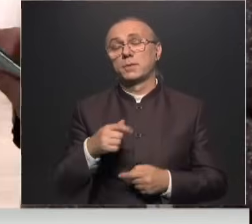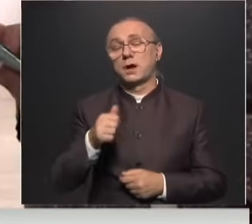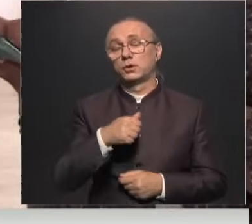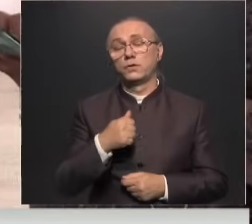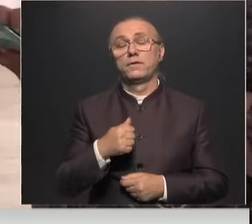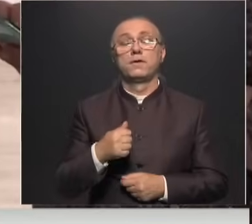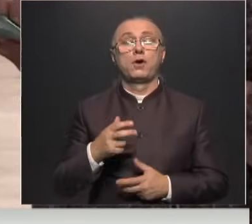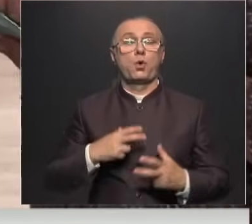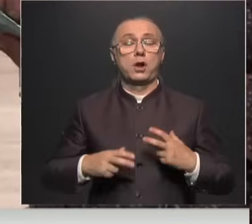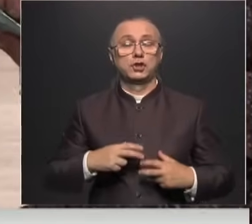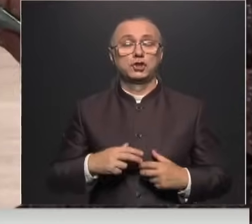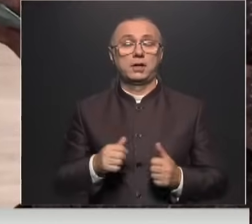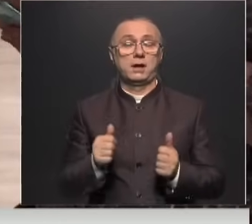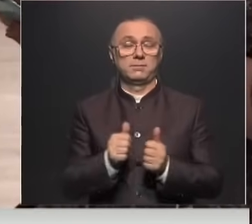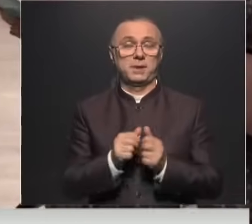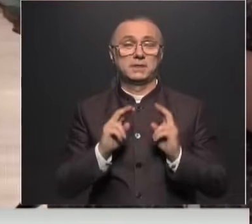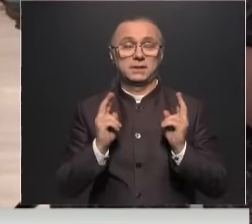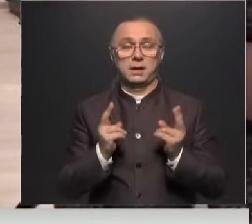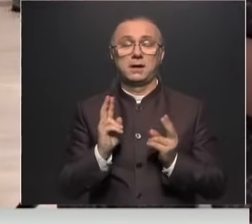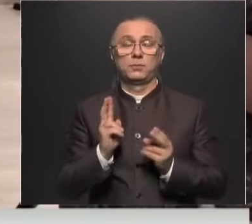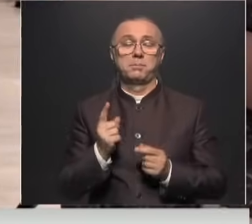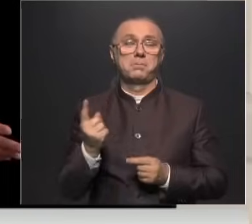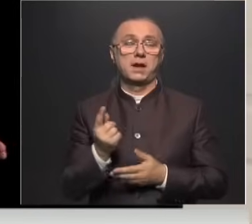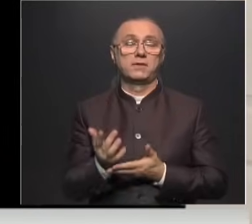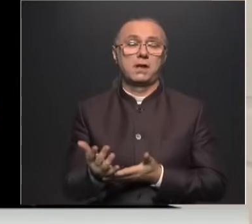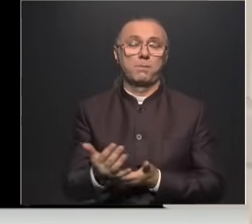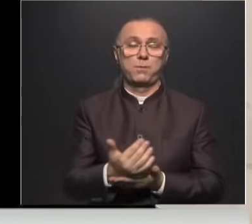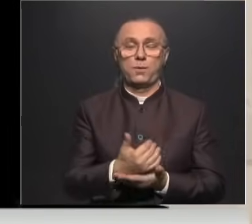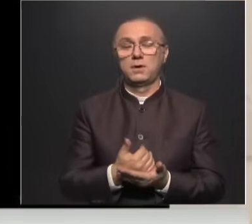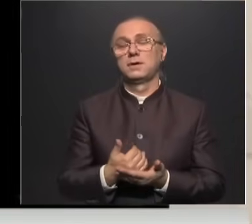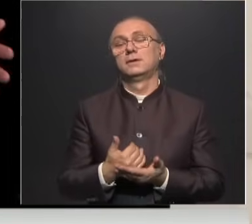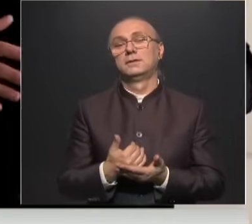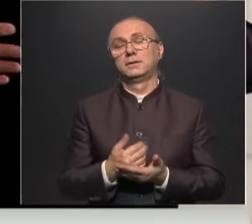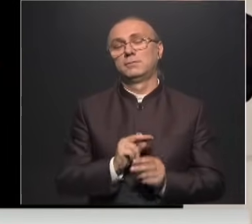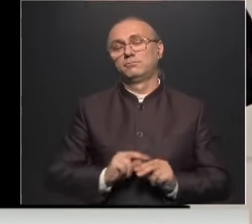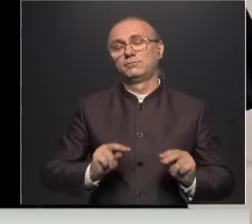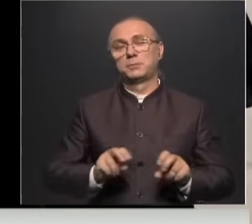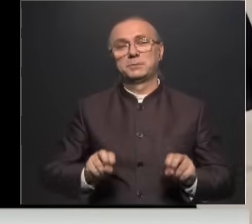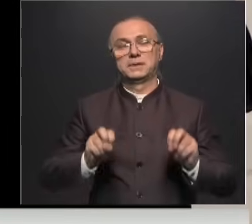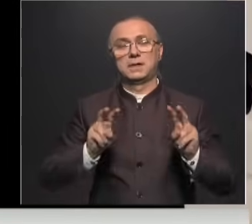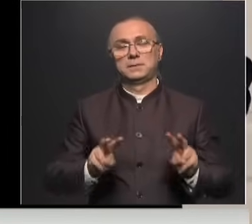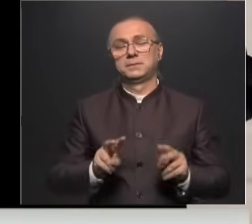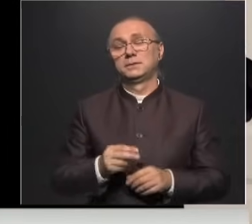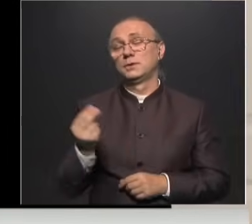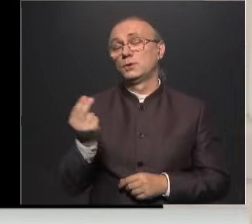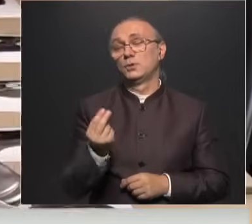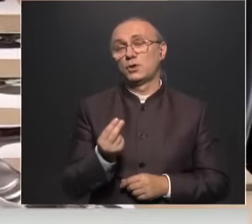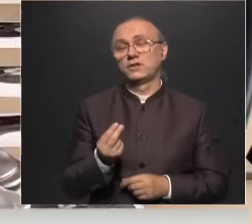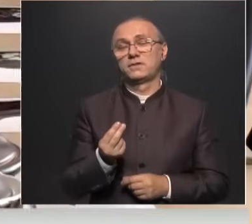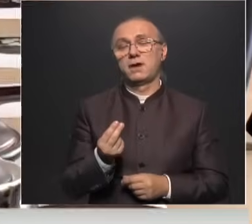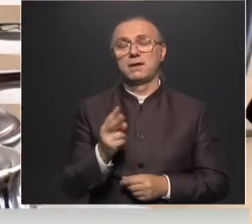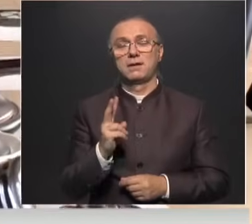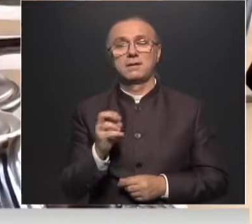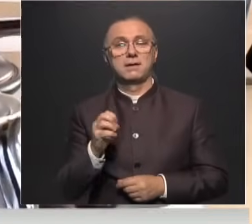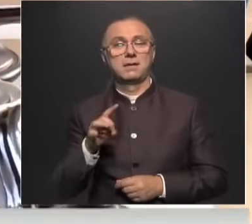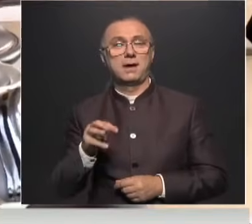Сольбе открывается первый набор по специальности декоративно-прикладное искусство по направлению художественной керамики, чтобы